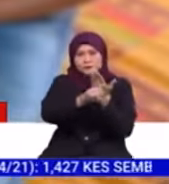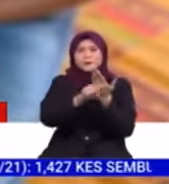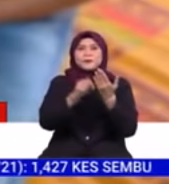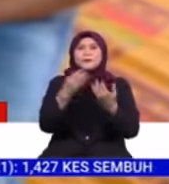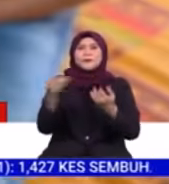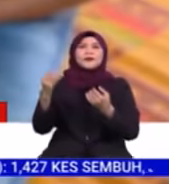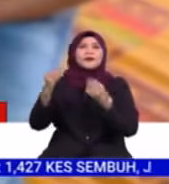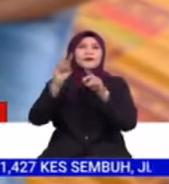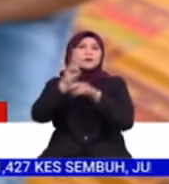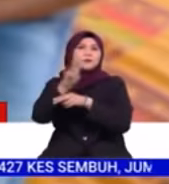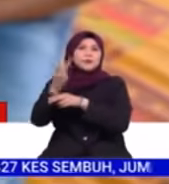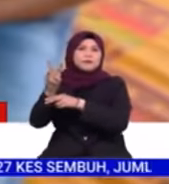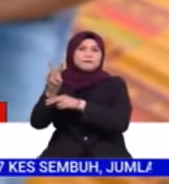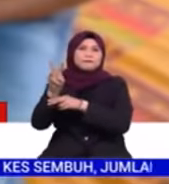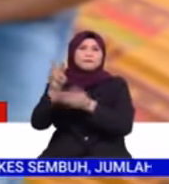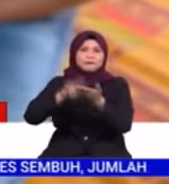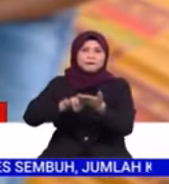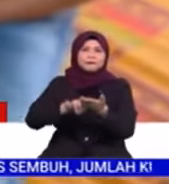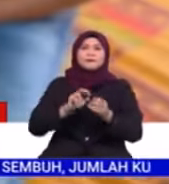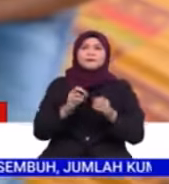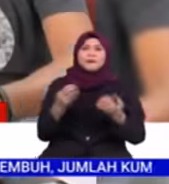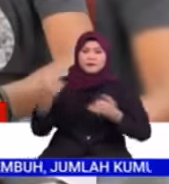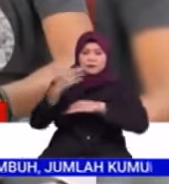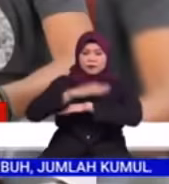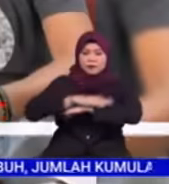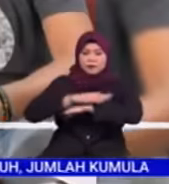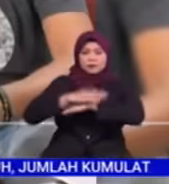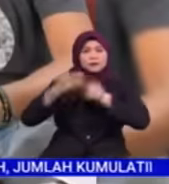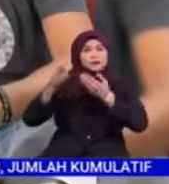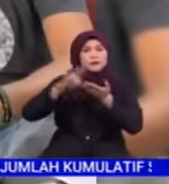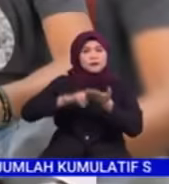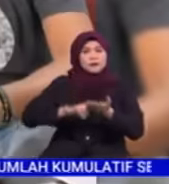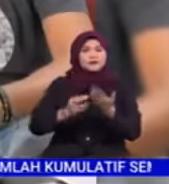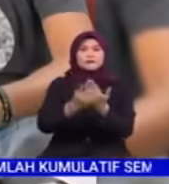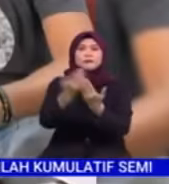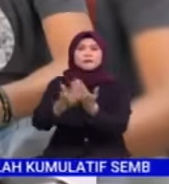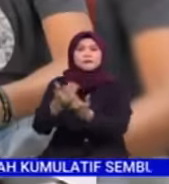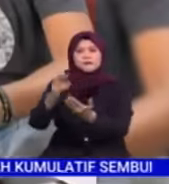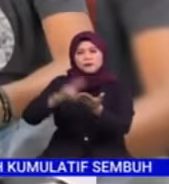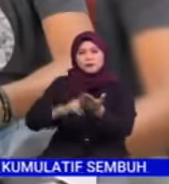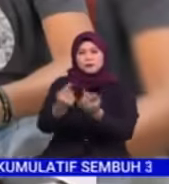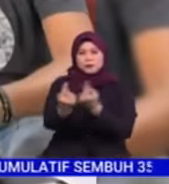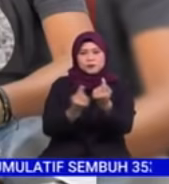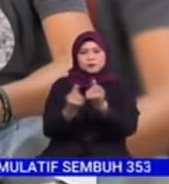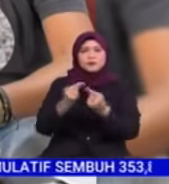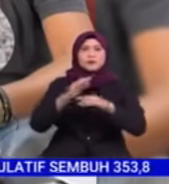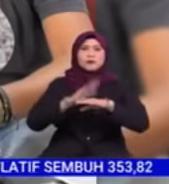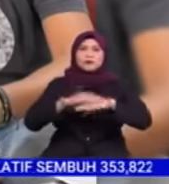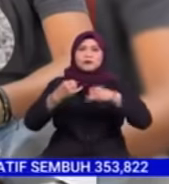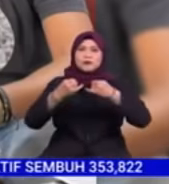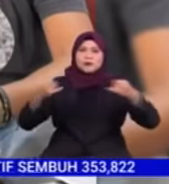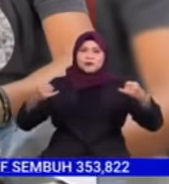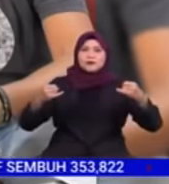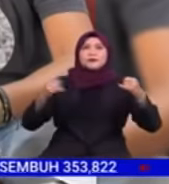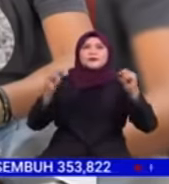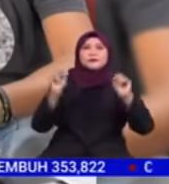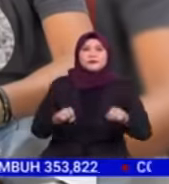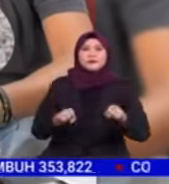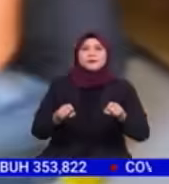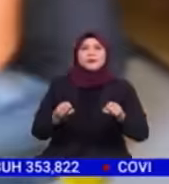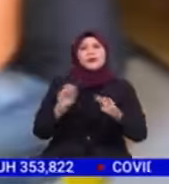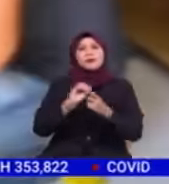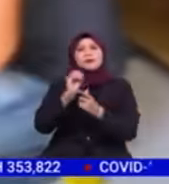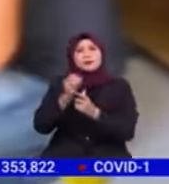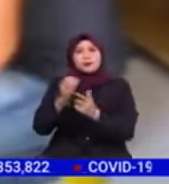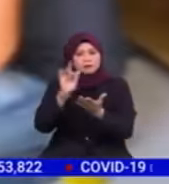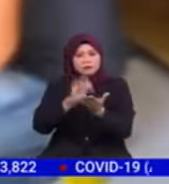menerusi laman web counters pendaftaran juga dibuka bagi memudahkan pendaftaran secara manual bagi mereka yang tidak mempunyai